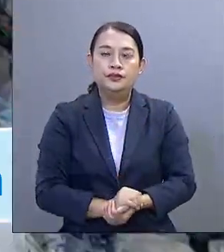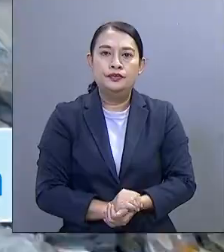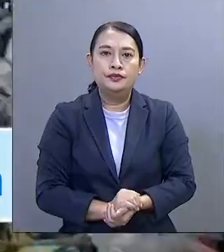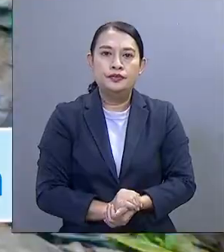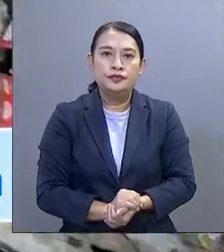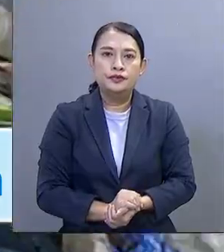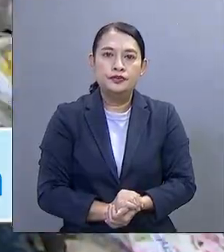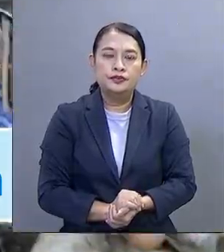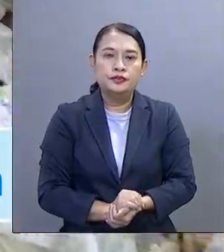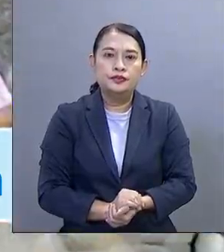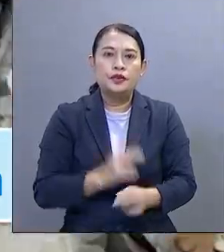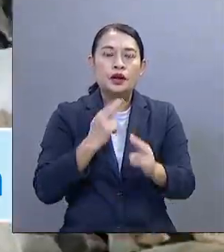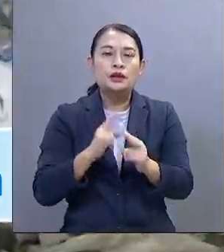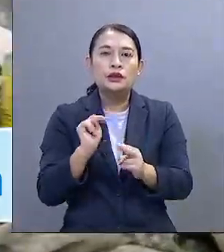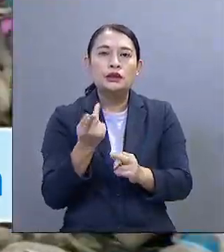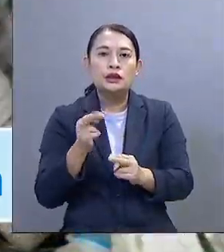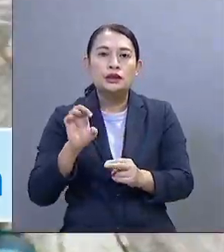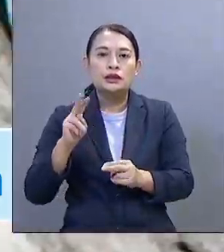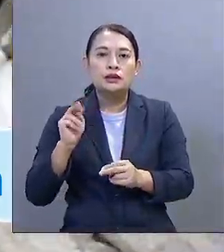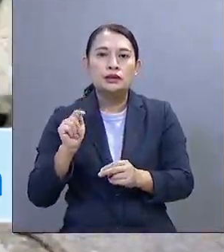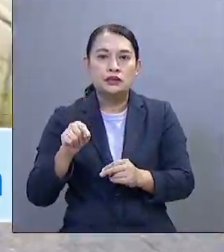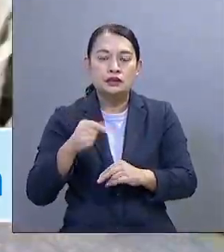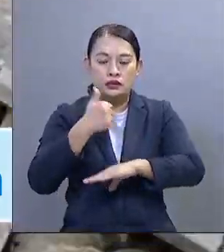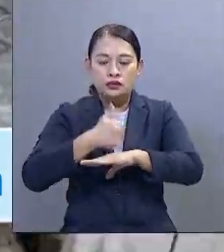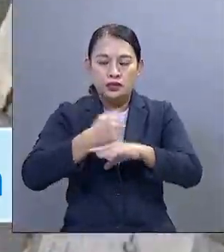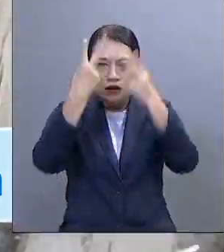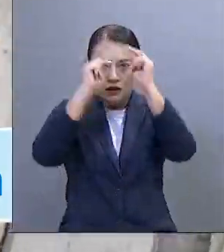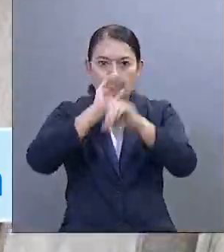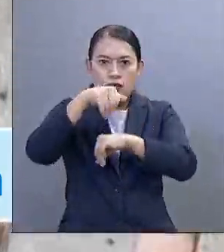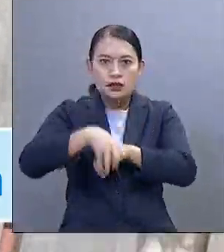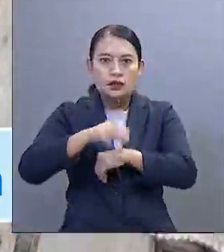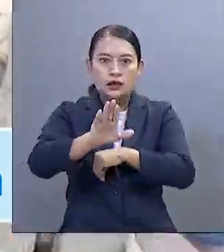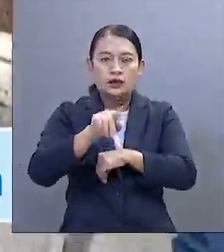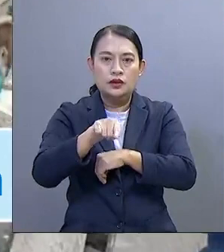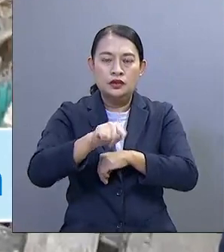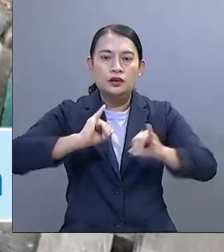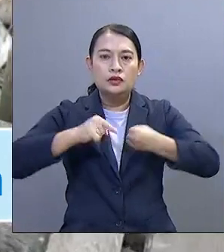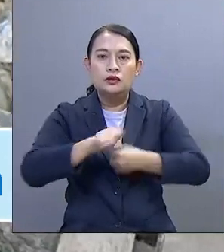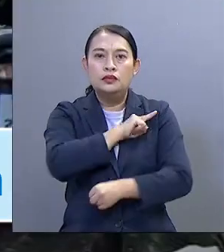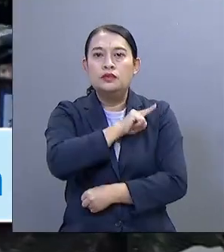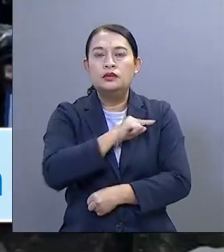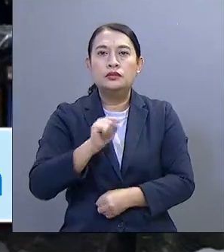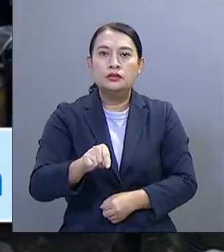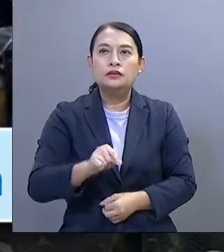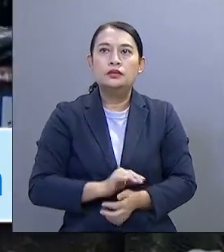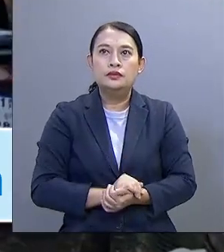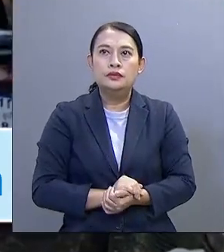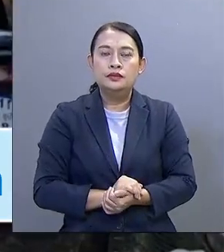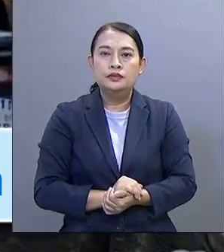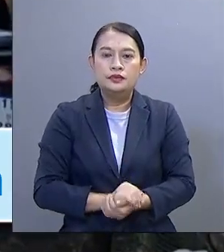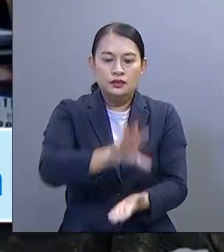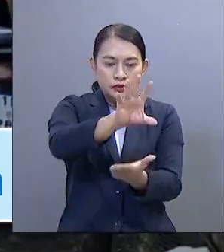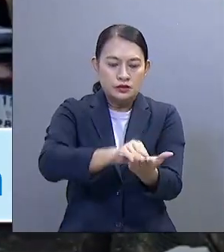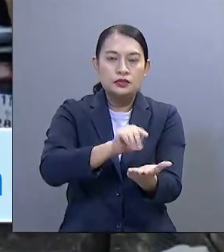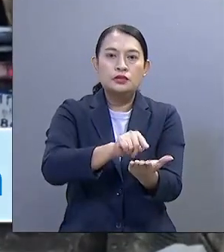ขณะที่ในนักครินยอแสงรฐ ทงเปายกเทสมตีตะมนรฐสดาค่เป็โยของพนที่นี้นะคะ ก็รวบรวม